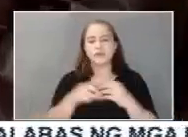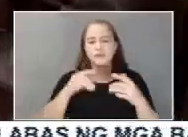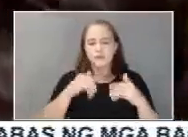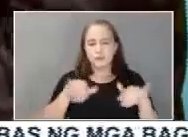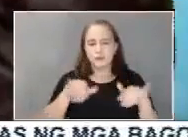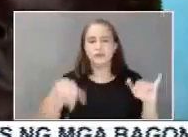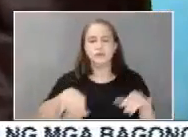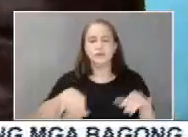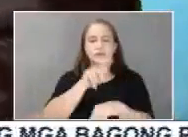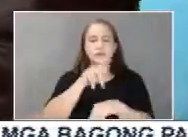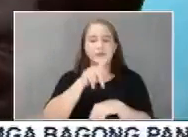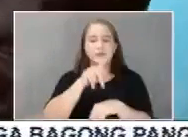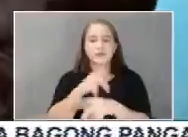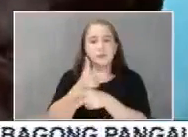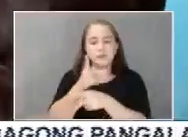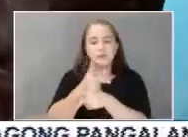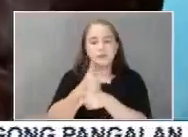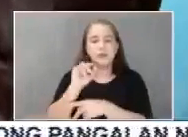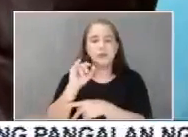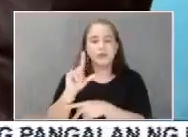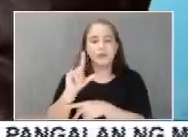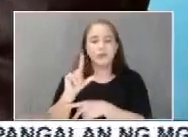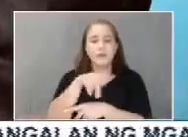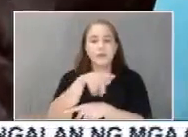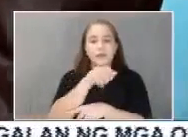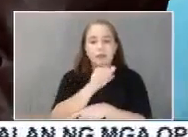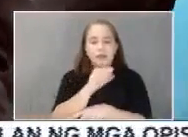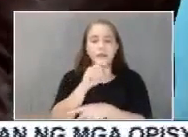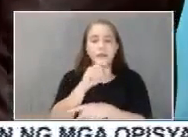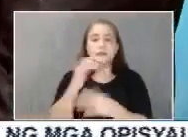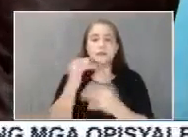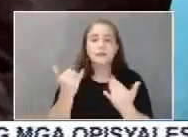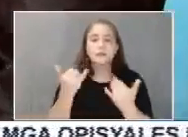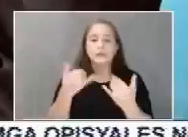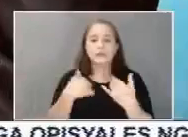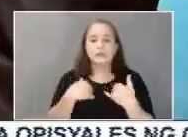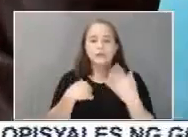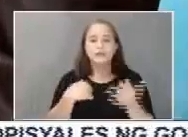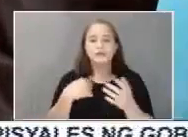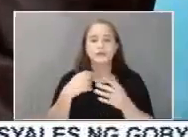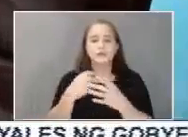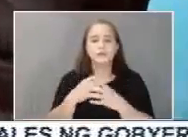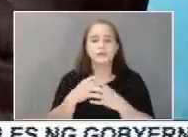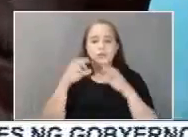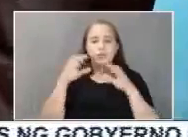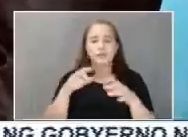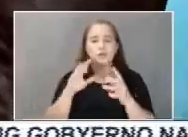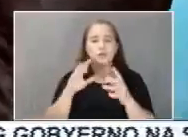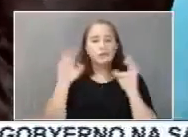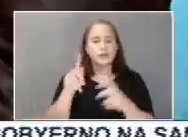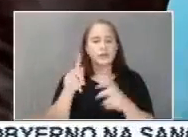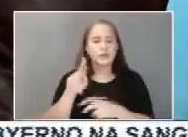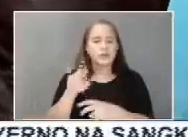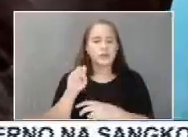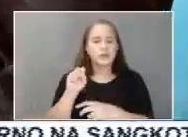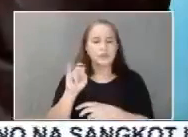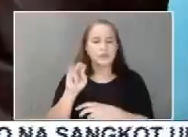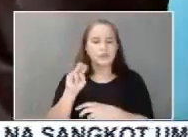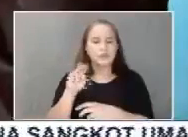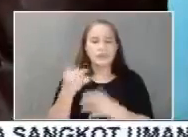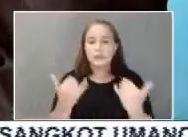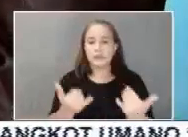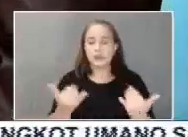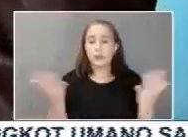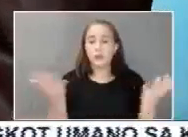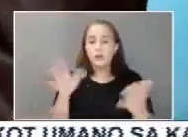Manila, Camanaba area at Quezon City at Marikina. Maring umabot sa 35 degrees Celsius dito sa Metro Manila at inaasahang aabot pa sa